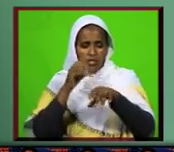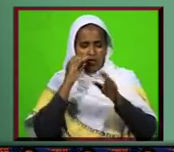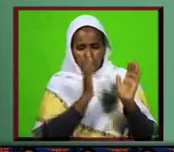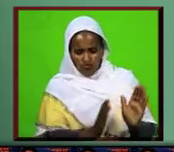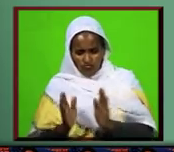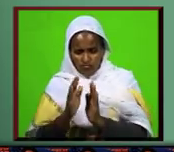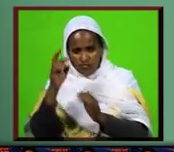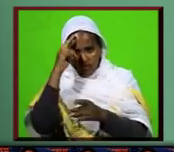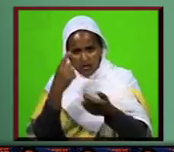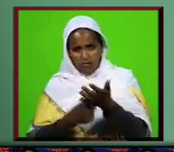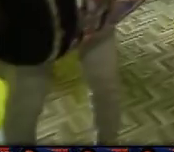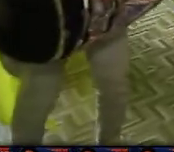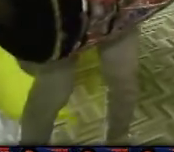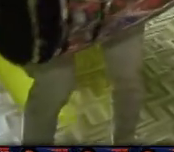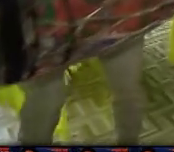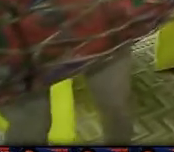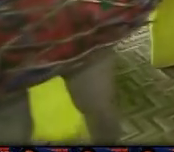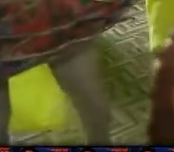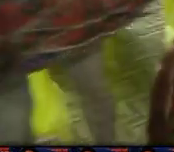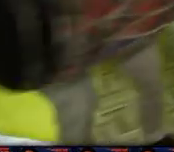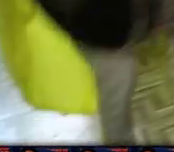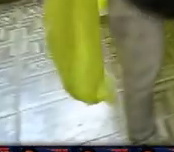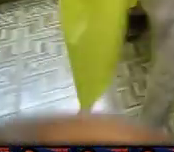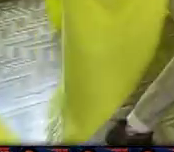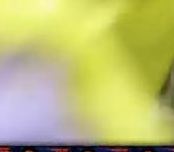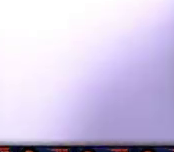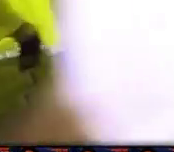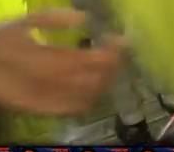ልታበሏቸው የግድ ይገባል።